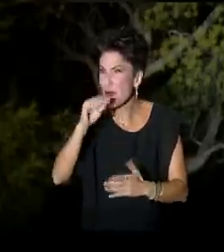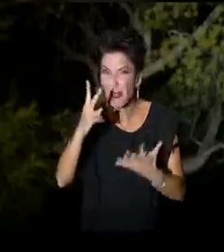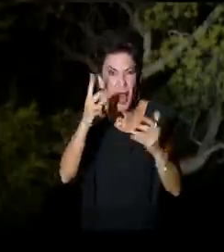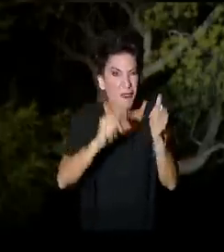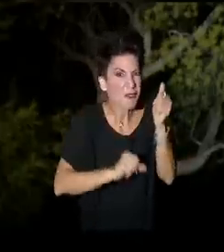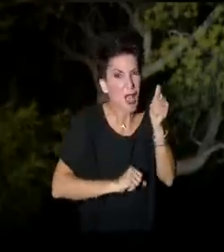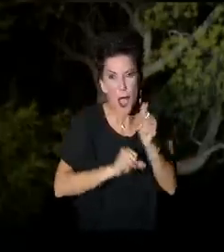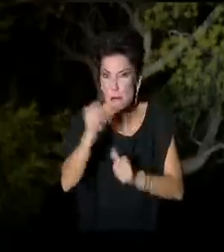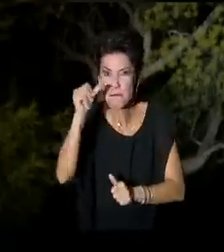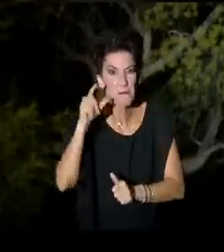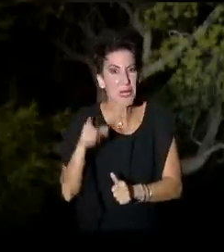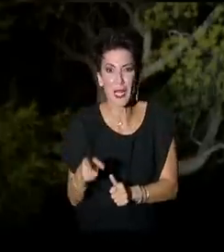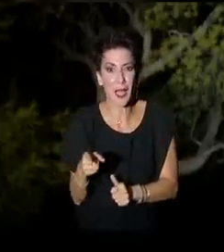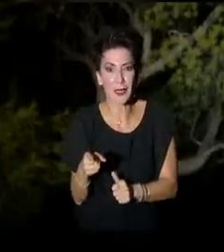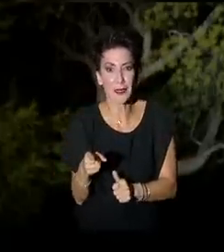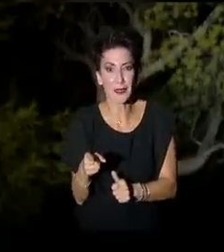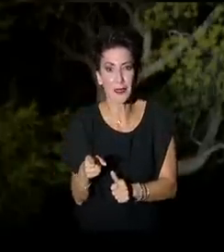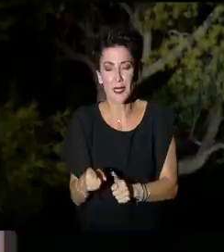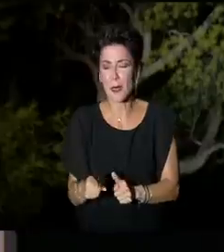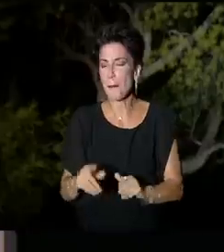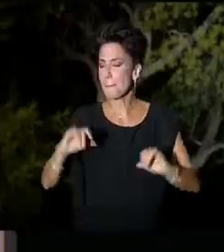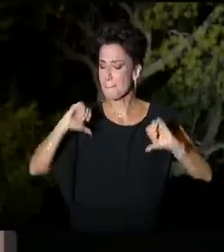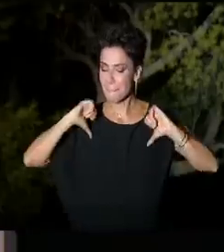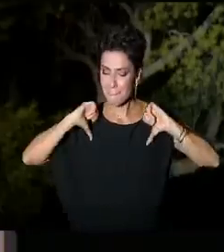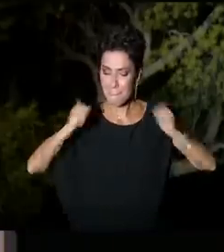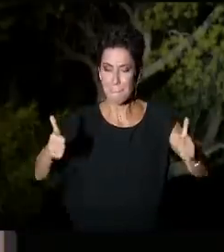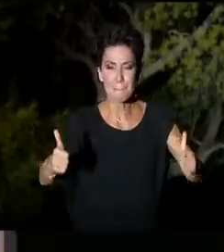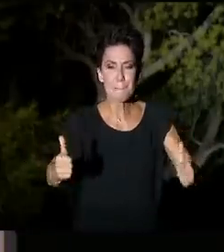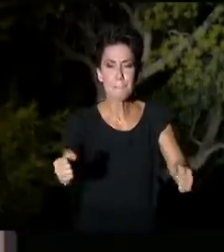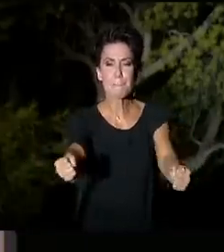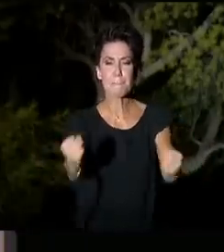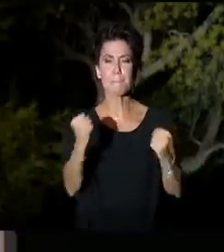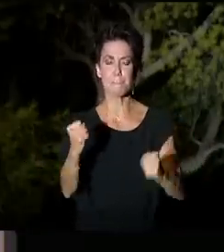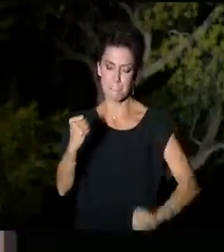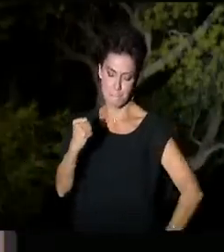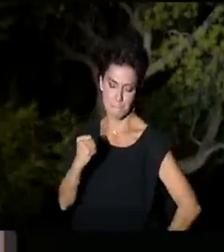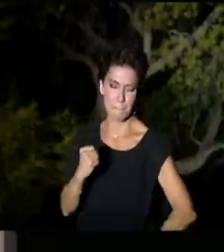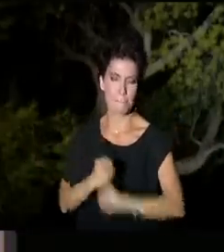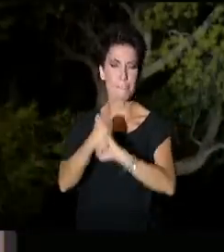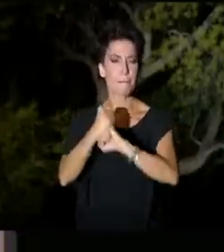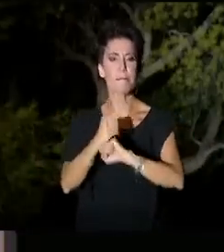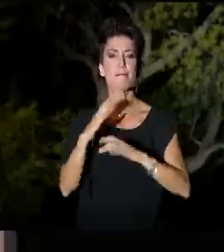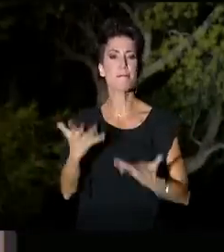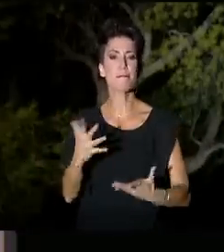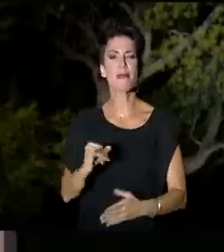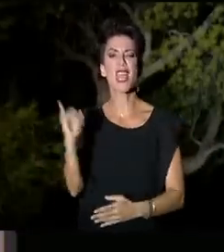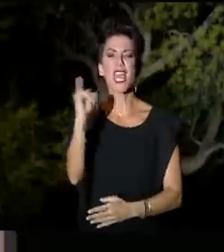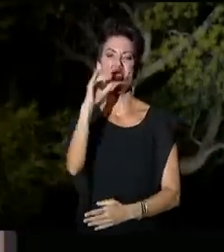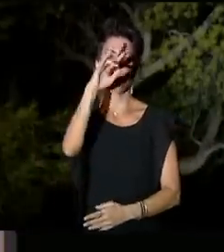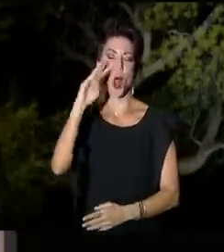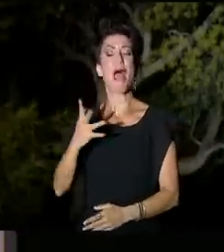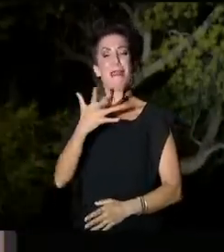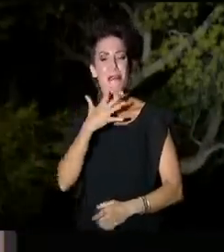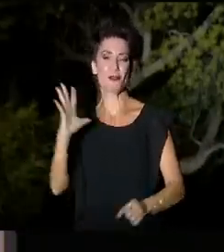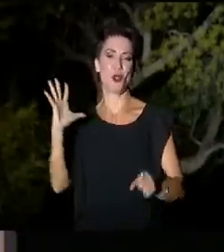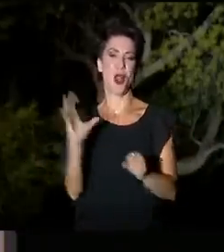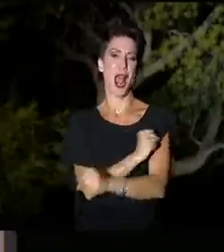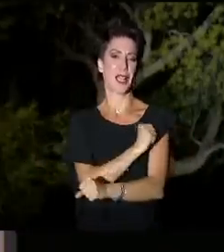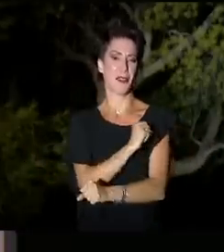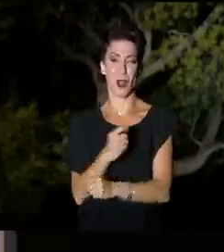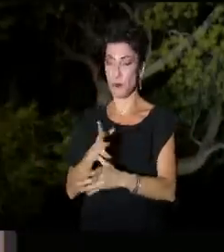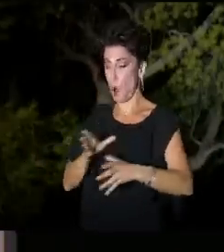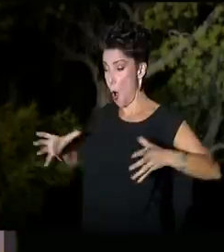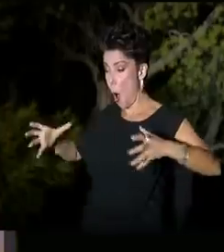μηνών, χωρίς τη γενναία χορηγία και την καθολική υποστήριξη του Ιδρύματος Ονάση, του επιτελείου